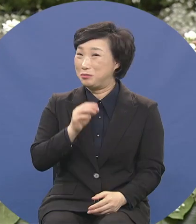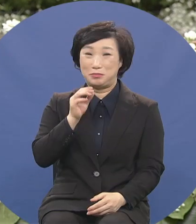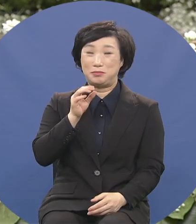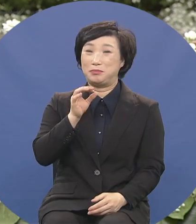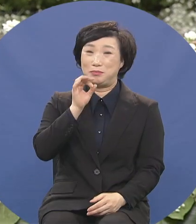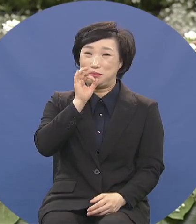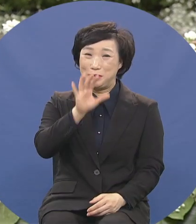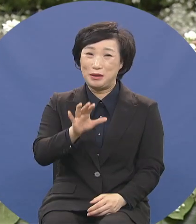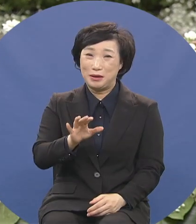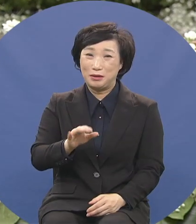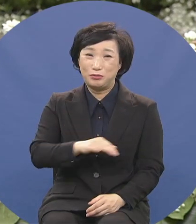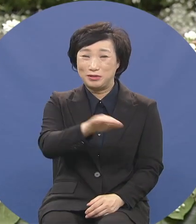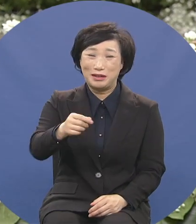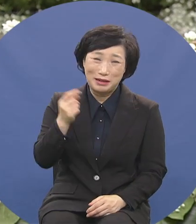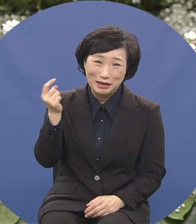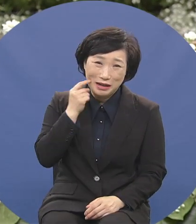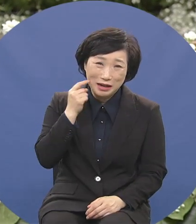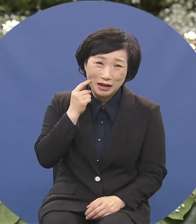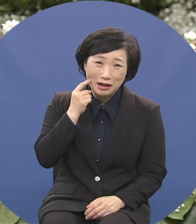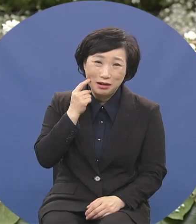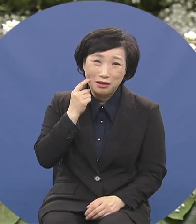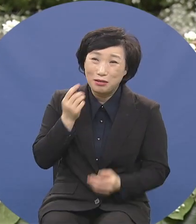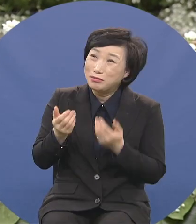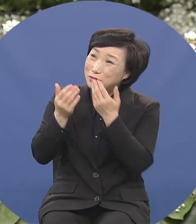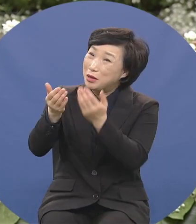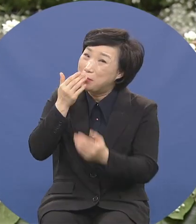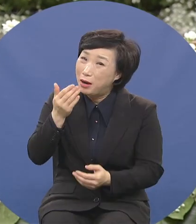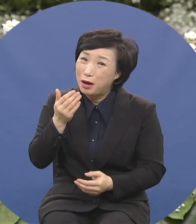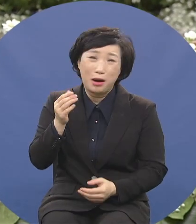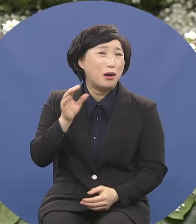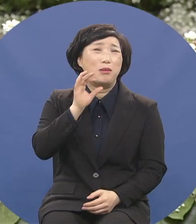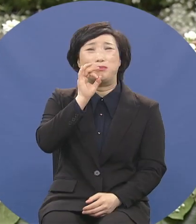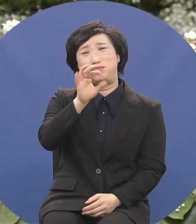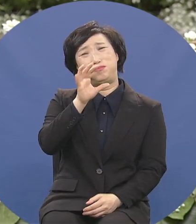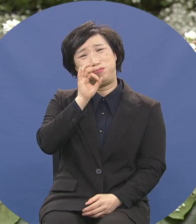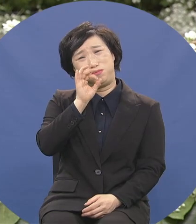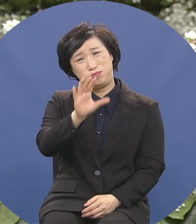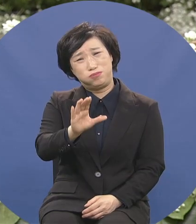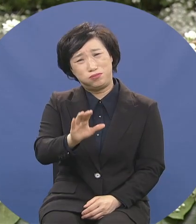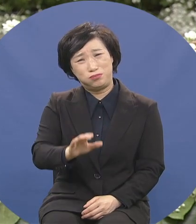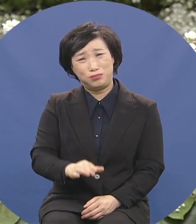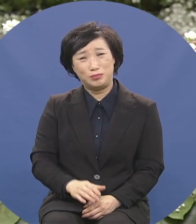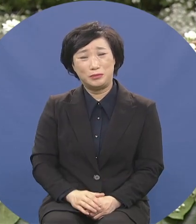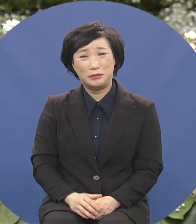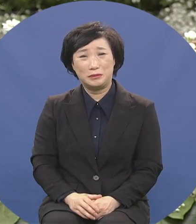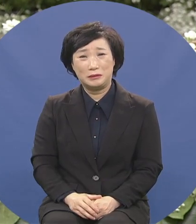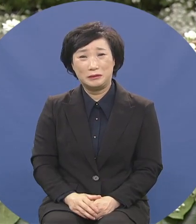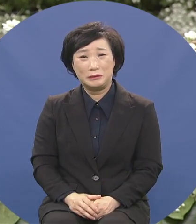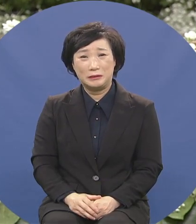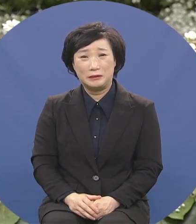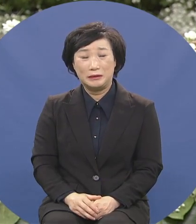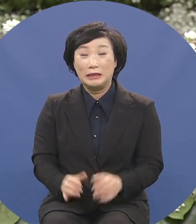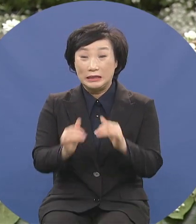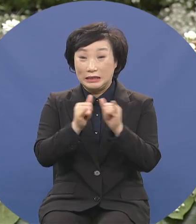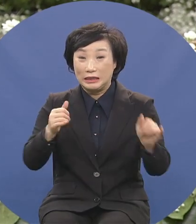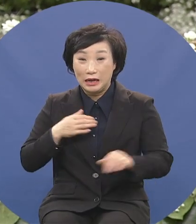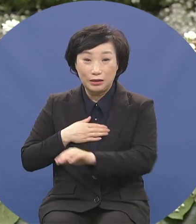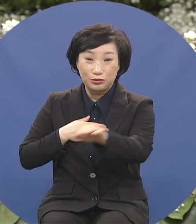과정된 작품을 두고 나올 수 있는가? 절대 그럴 수 없다. 그러므로